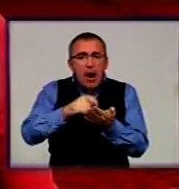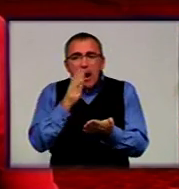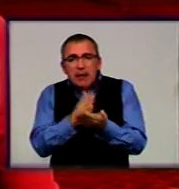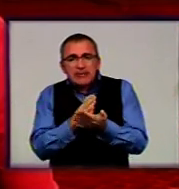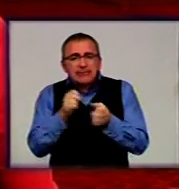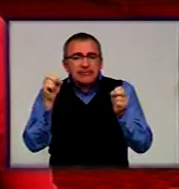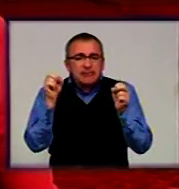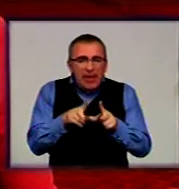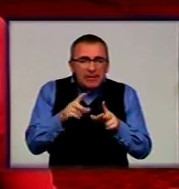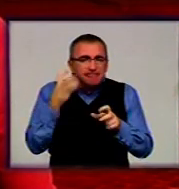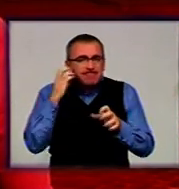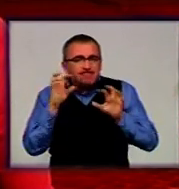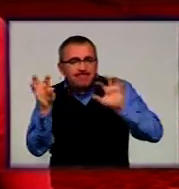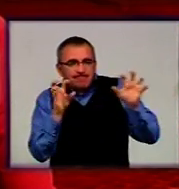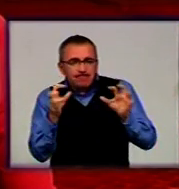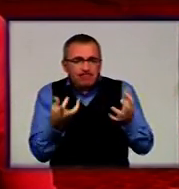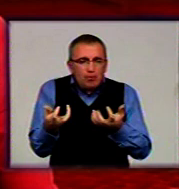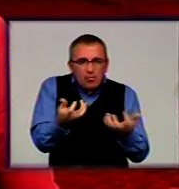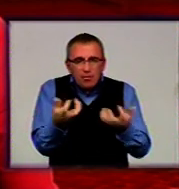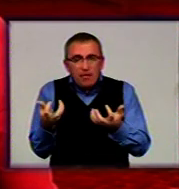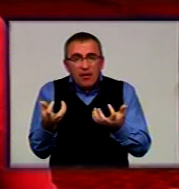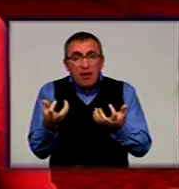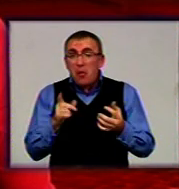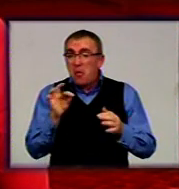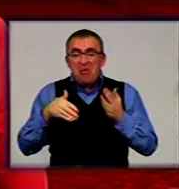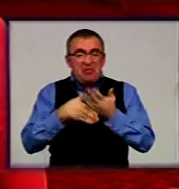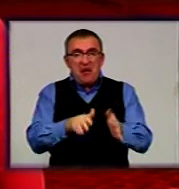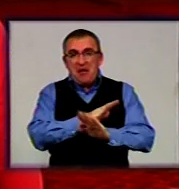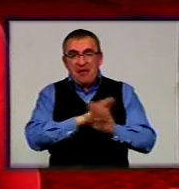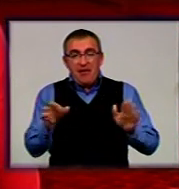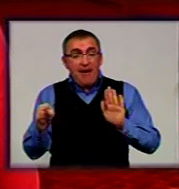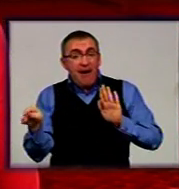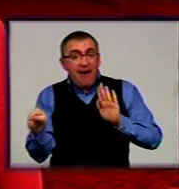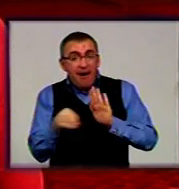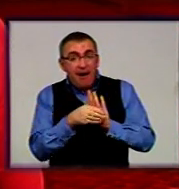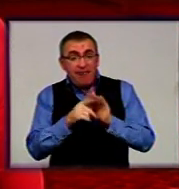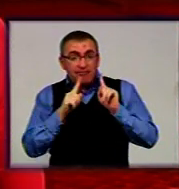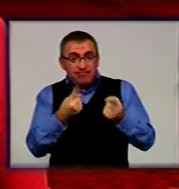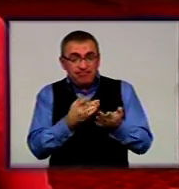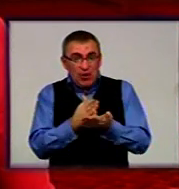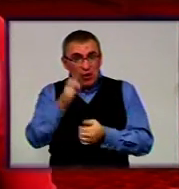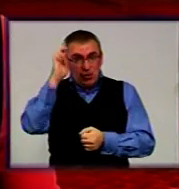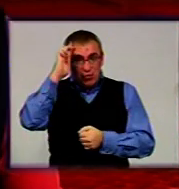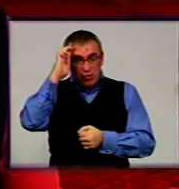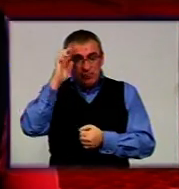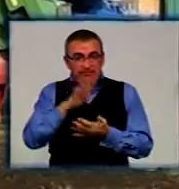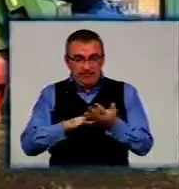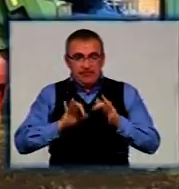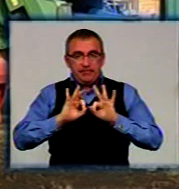наявність спецзасобів для стеження та прослуховування. Однак не допомогло. Обставини хабара на держслужбі з'ясовував Ігор